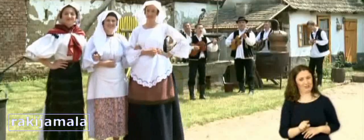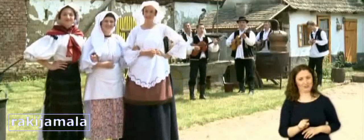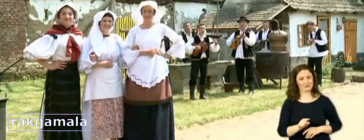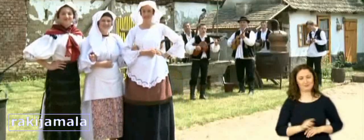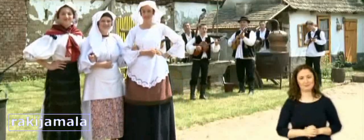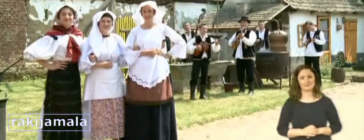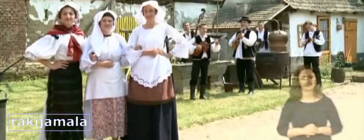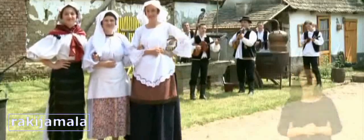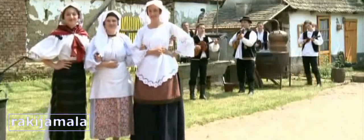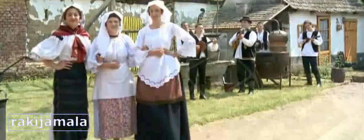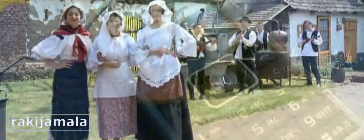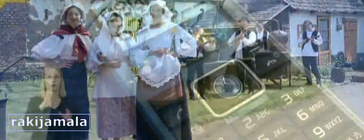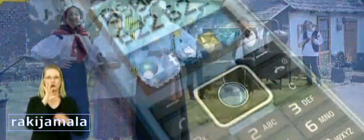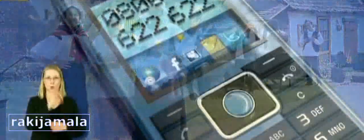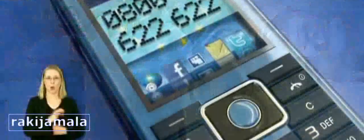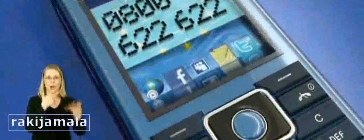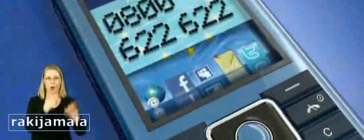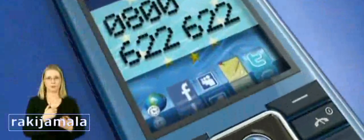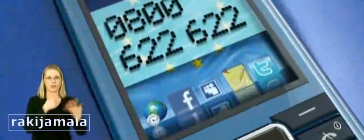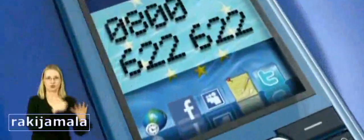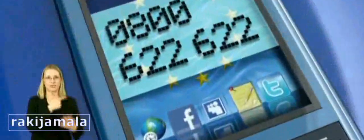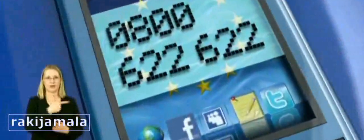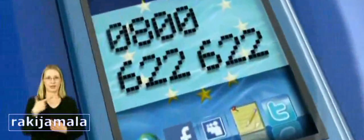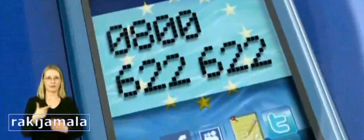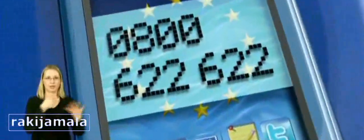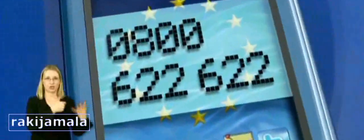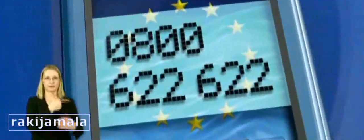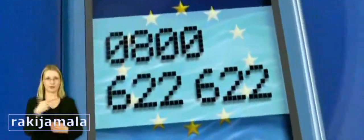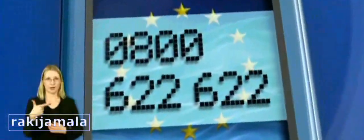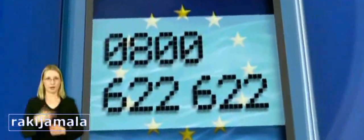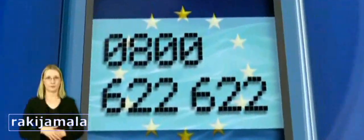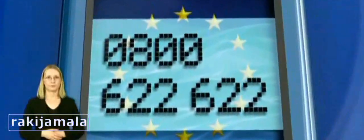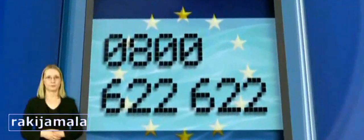Sada želim reći 0800 622 622.